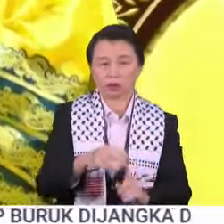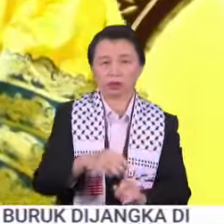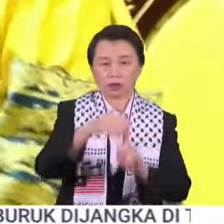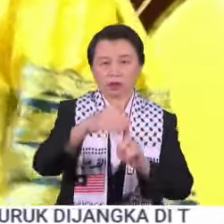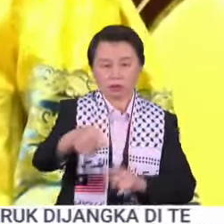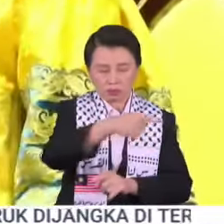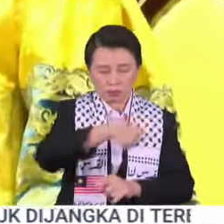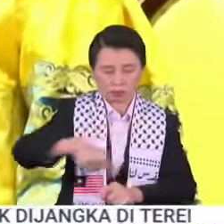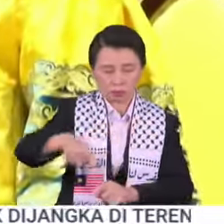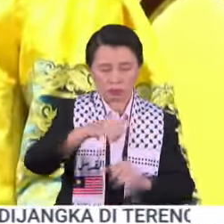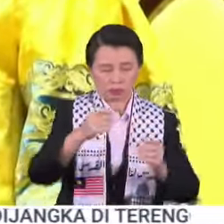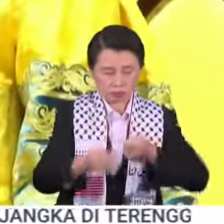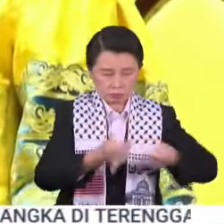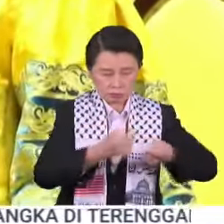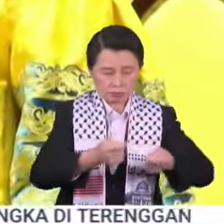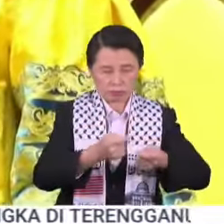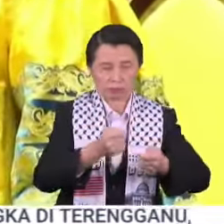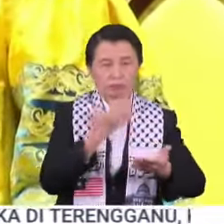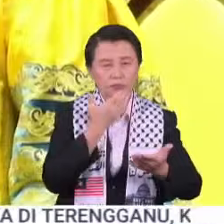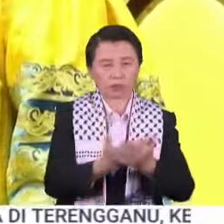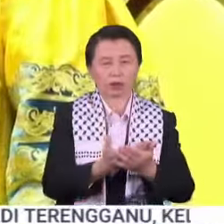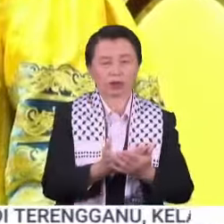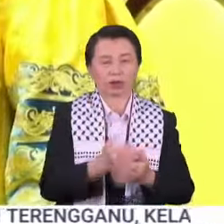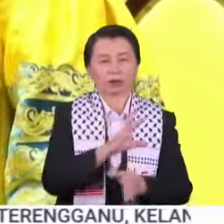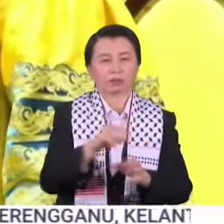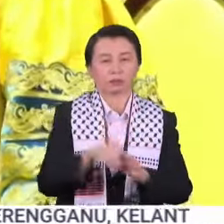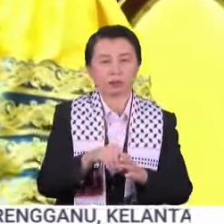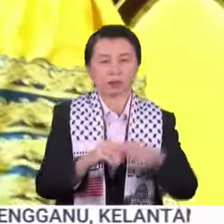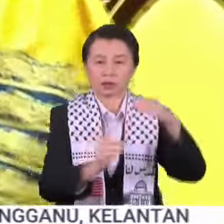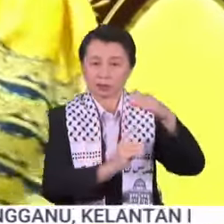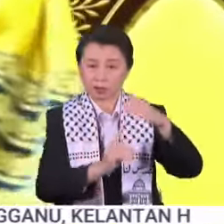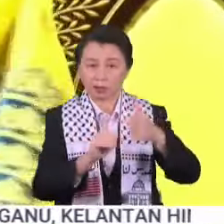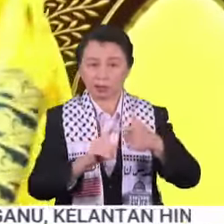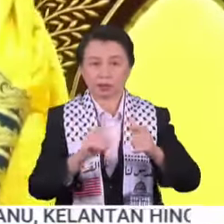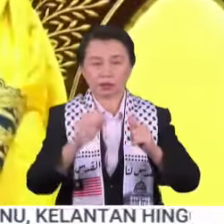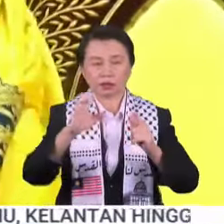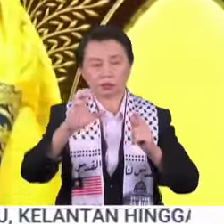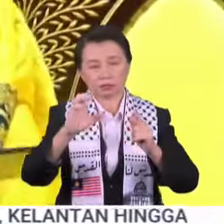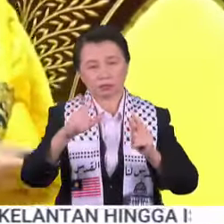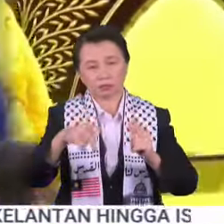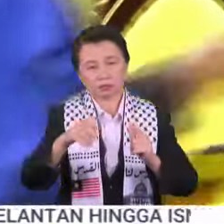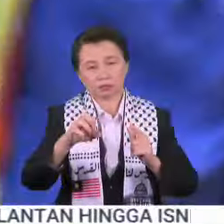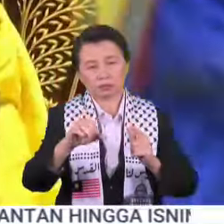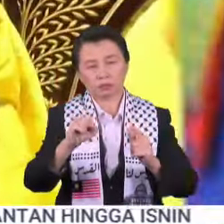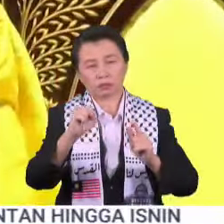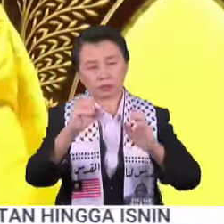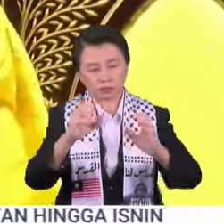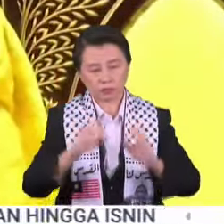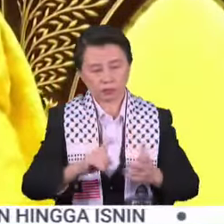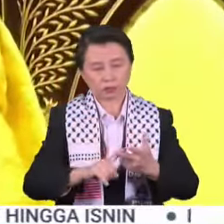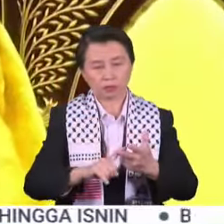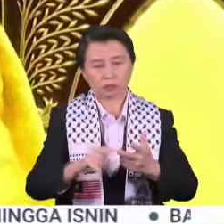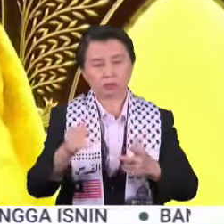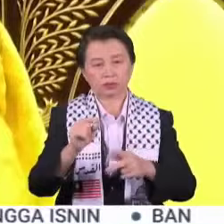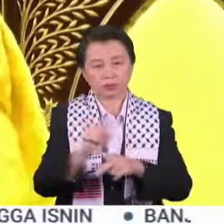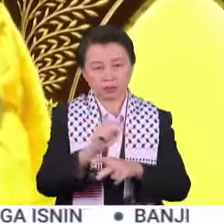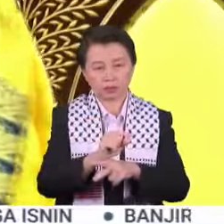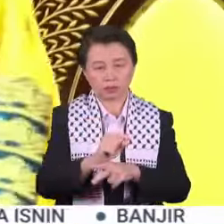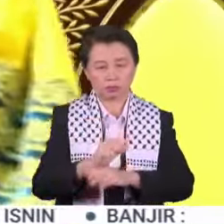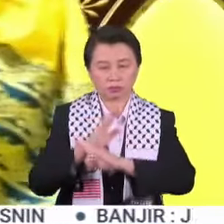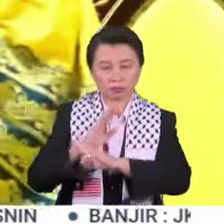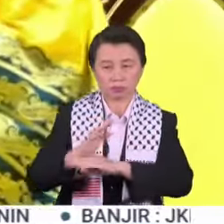terutamanya dalam konteks tabir urus yang baik. Ia merangkumi dasar, prosedur dan inisiatif yang diguna, mengurangkan risiko